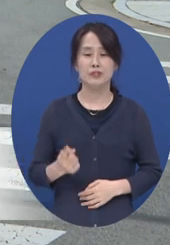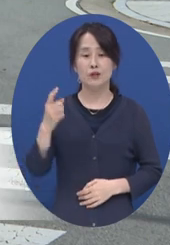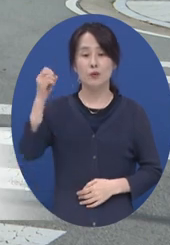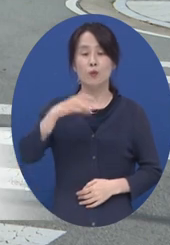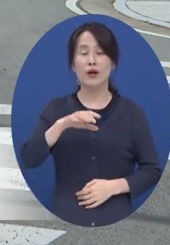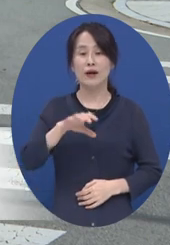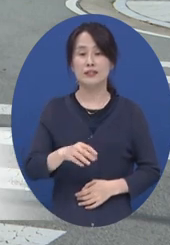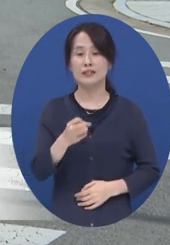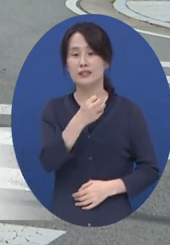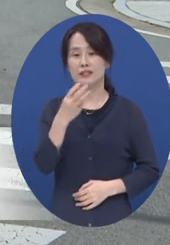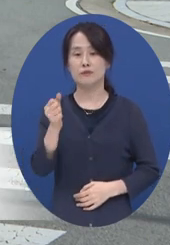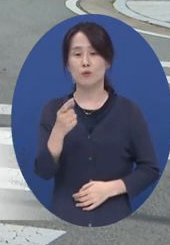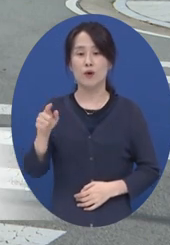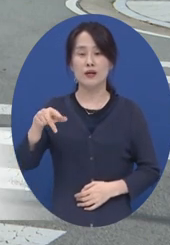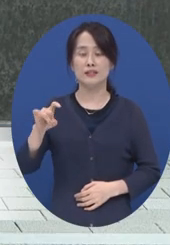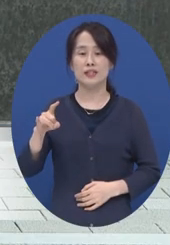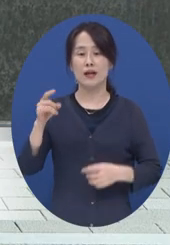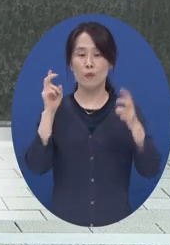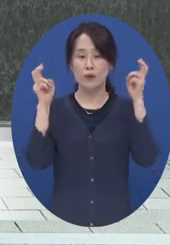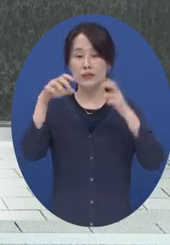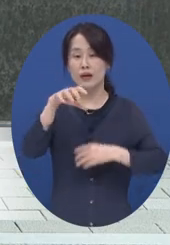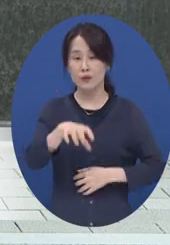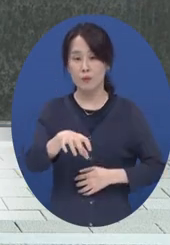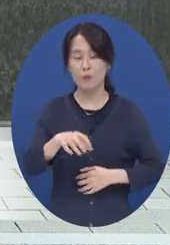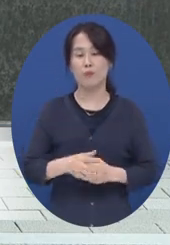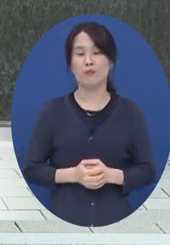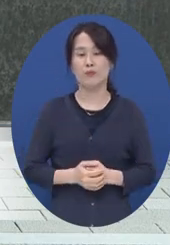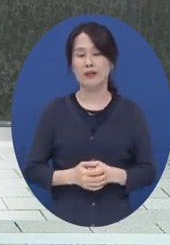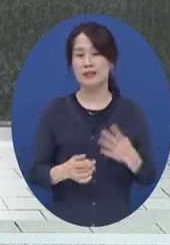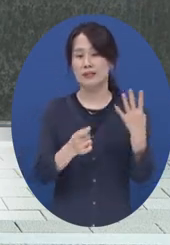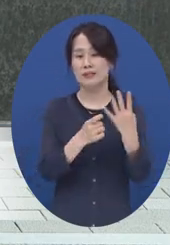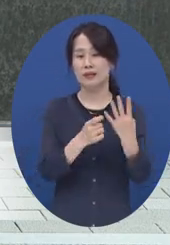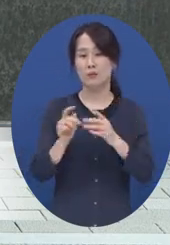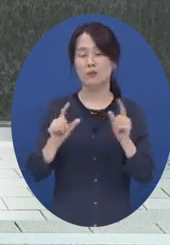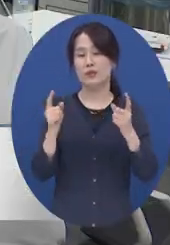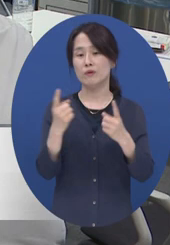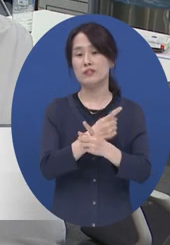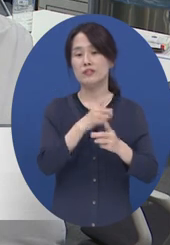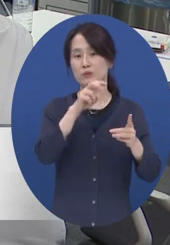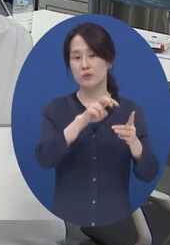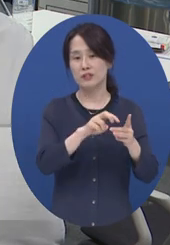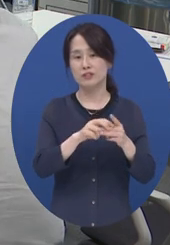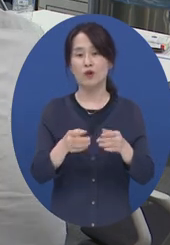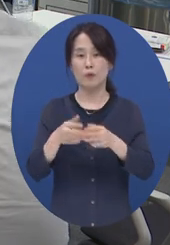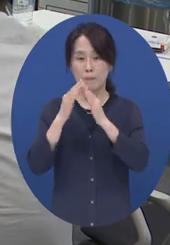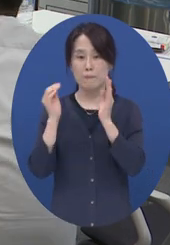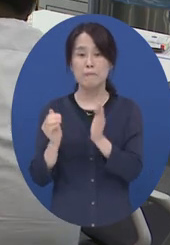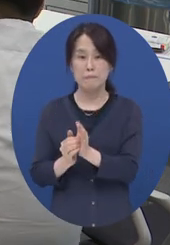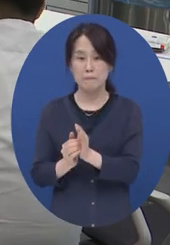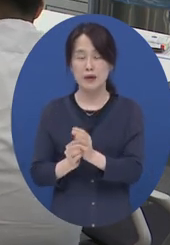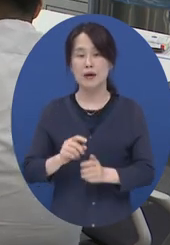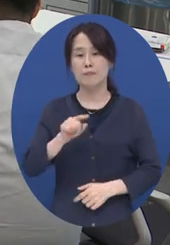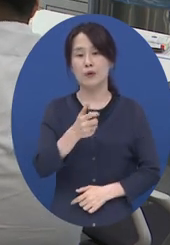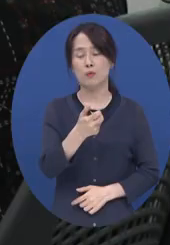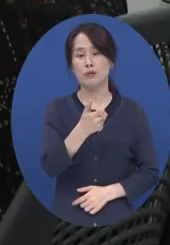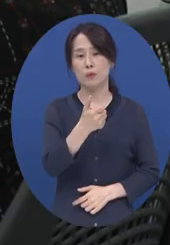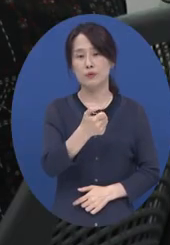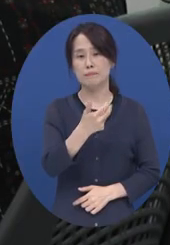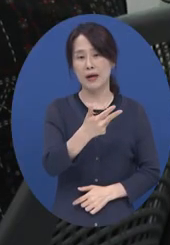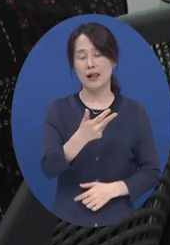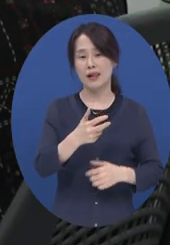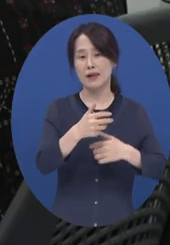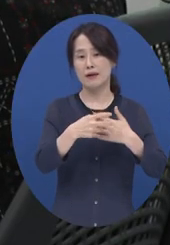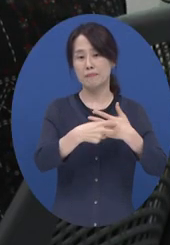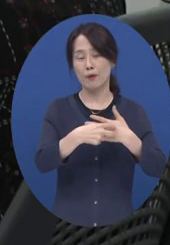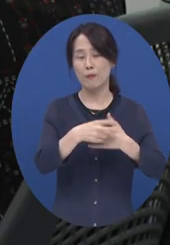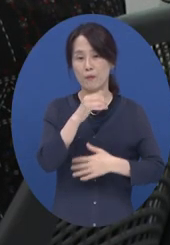고양시 일산동구 에 위치한 삼성화재 글로벌 캠퍼스에 경우도 3 4 5 생활 치료 센터가 마련됐습니다 158 세균